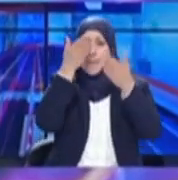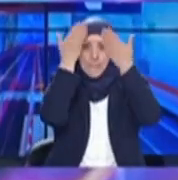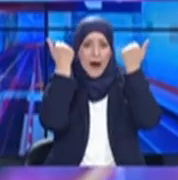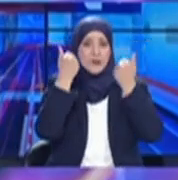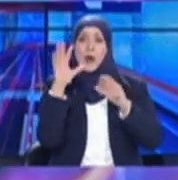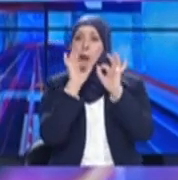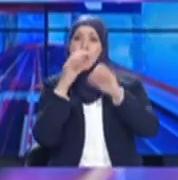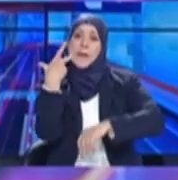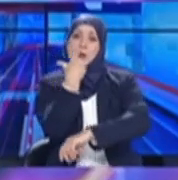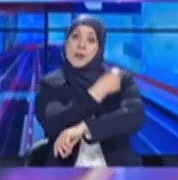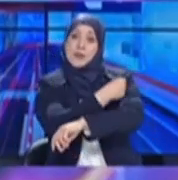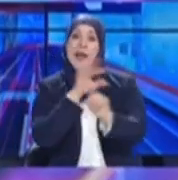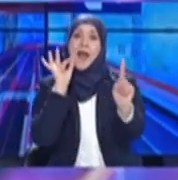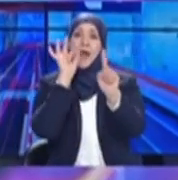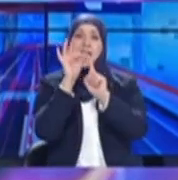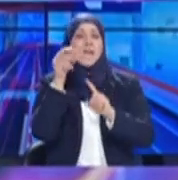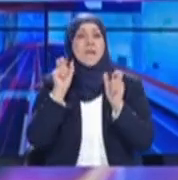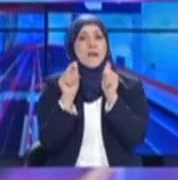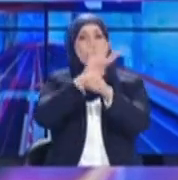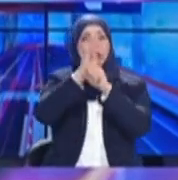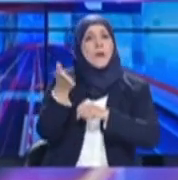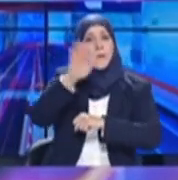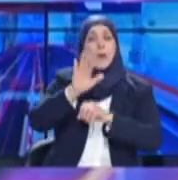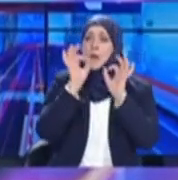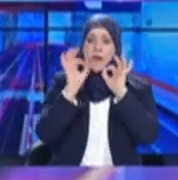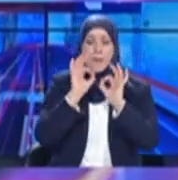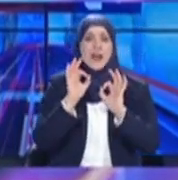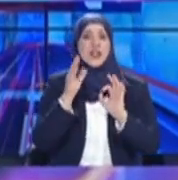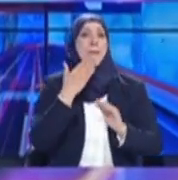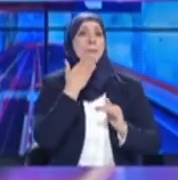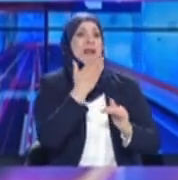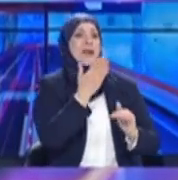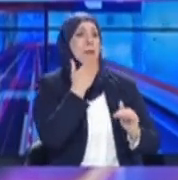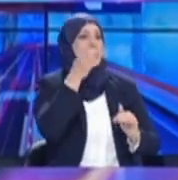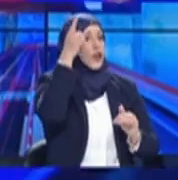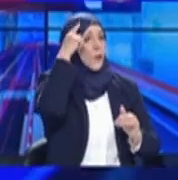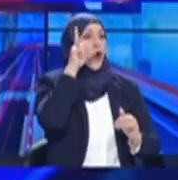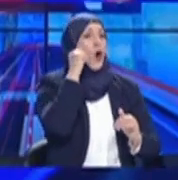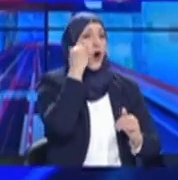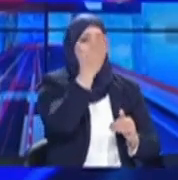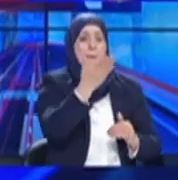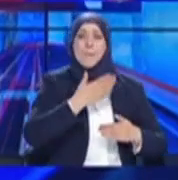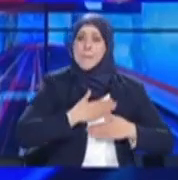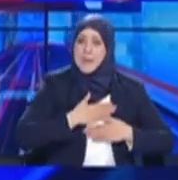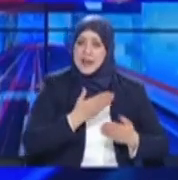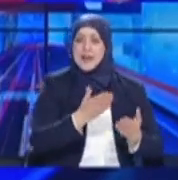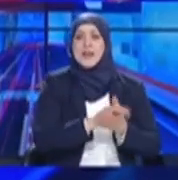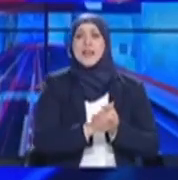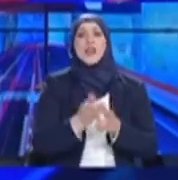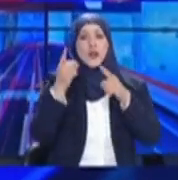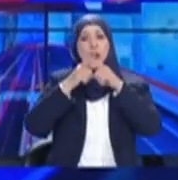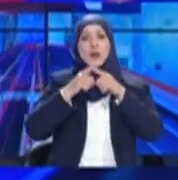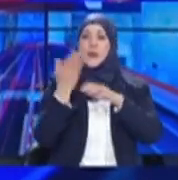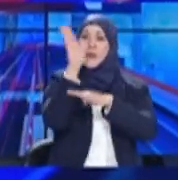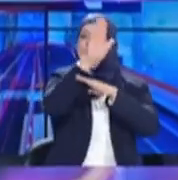خاص ب اه هذا الفيروس مقاربه اخرى نشكركم على حضورك معنا وعلى الوصله الموسيقيه اللي